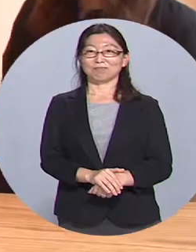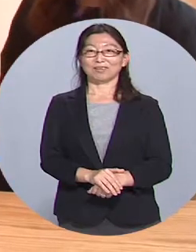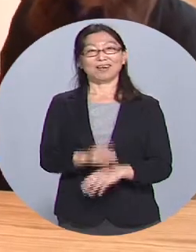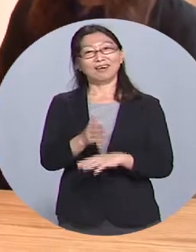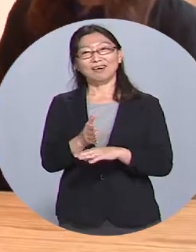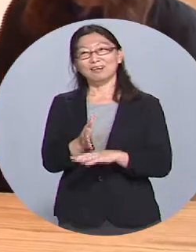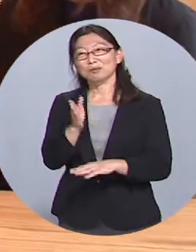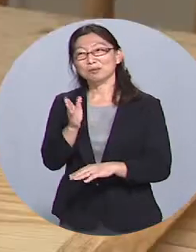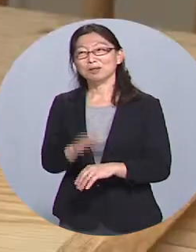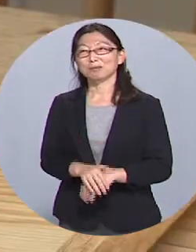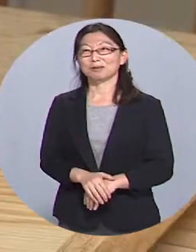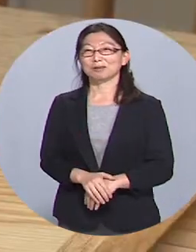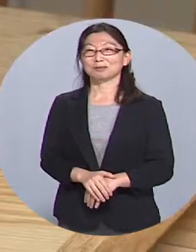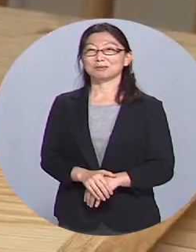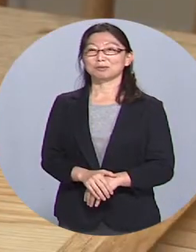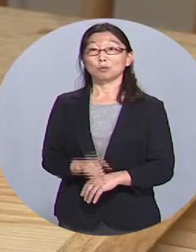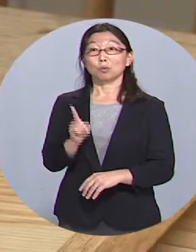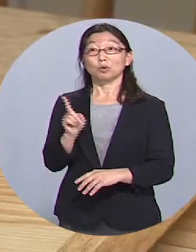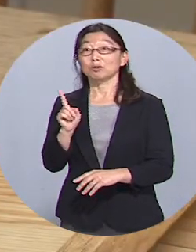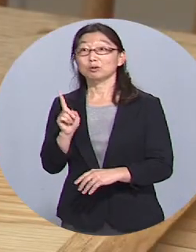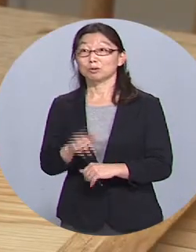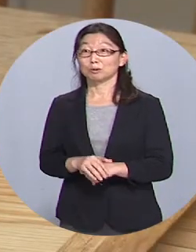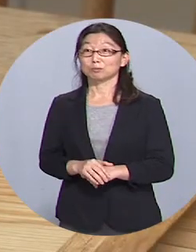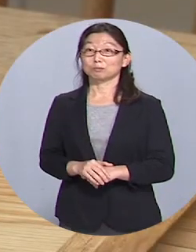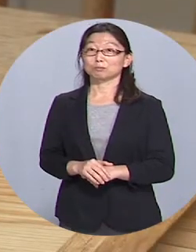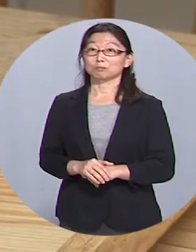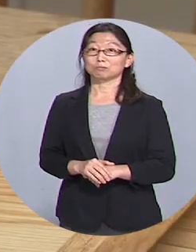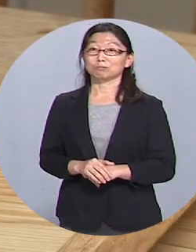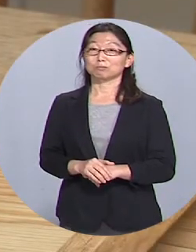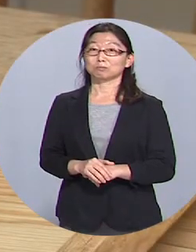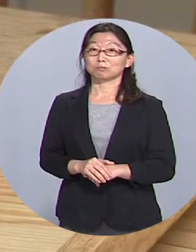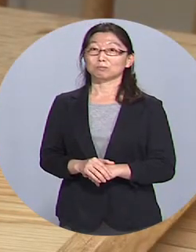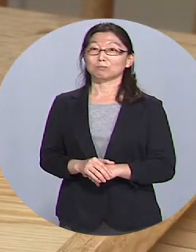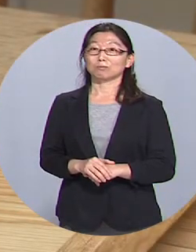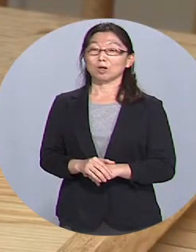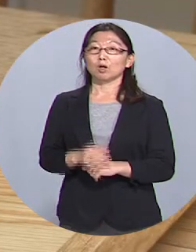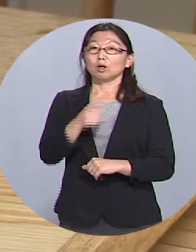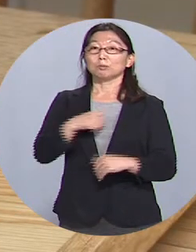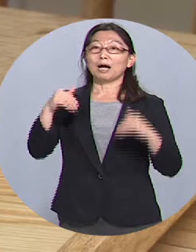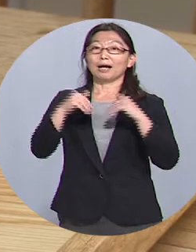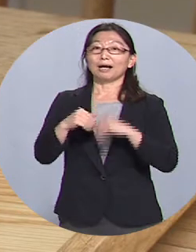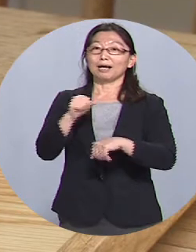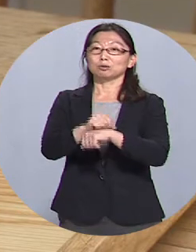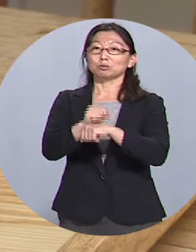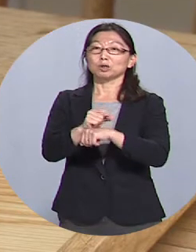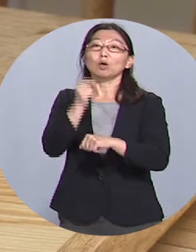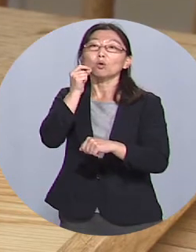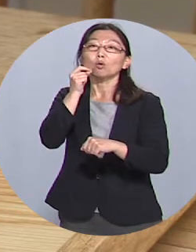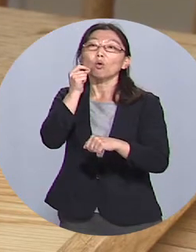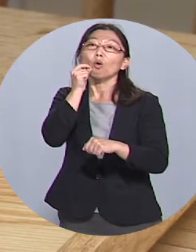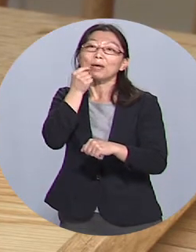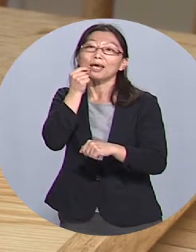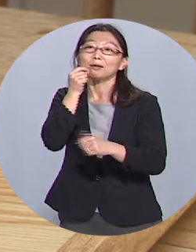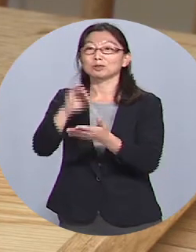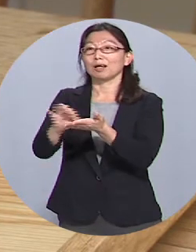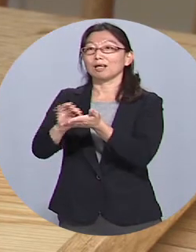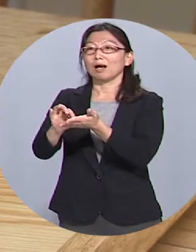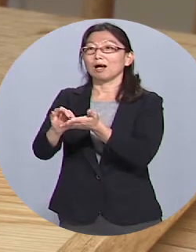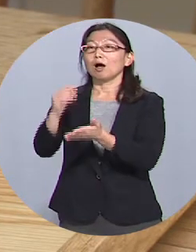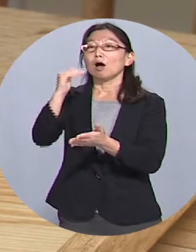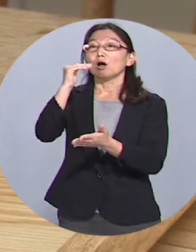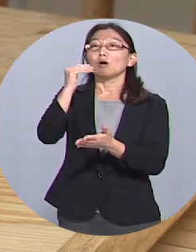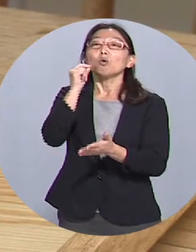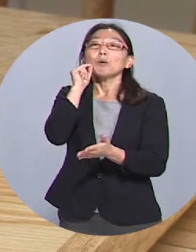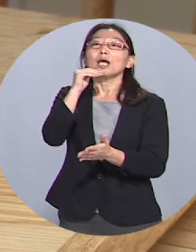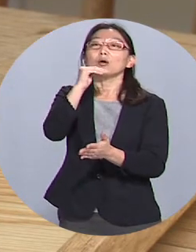ありがとうございます。これは何ですか？ これはですね、はい、熊谷さんのお米から作った麹を使った甘